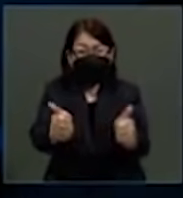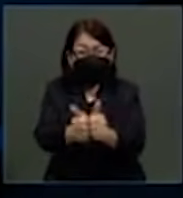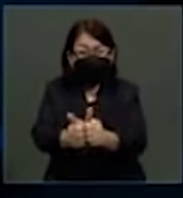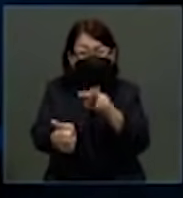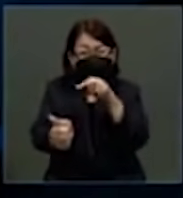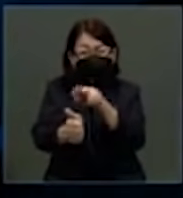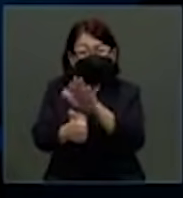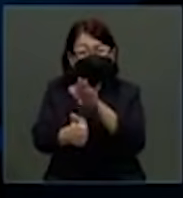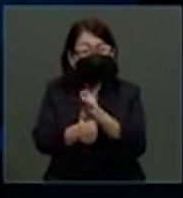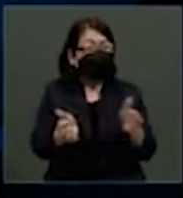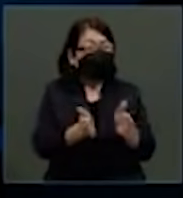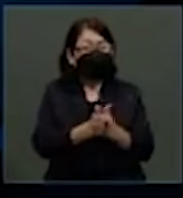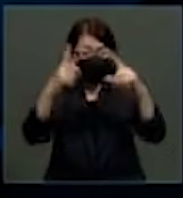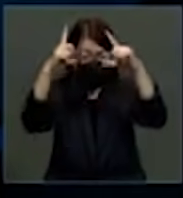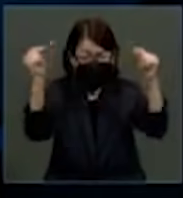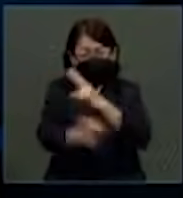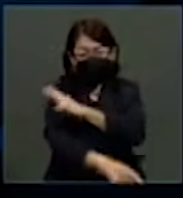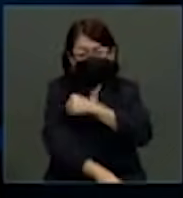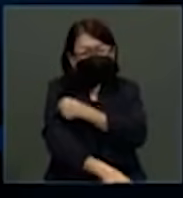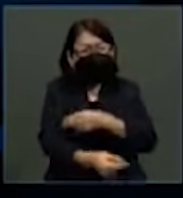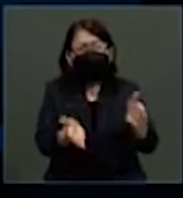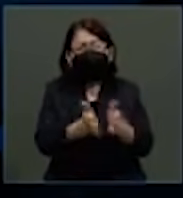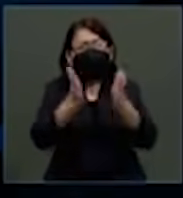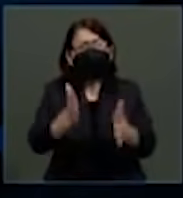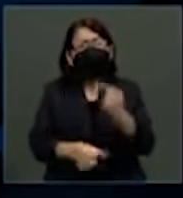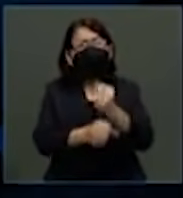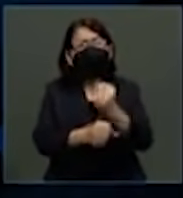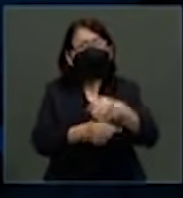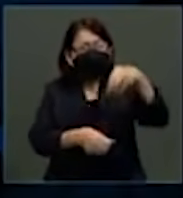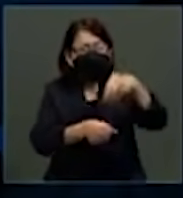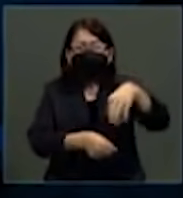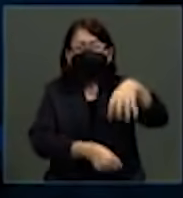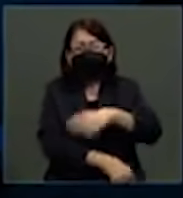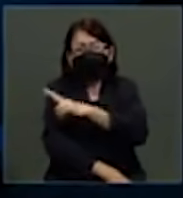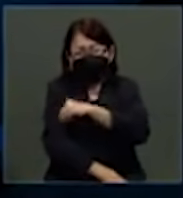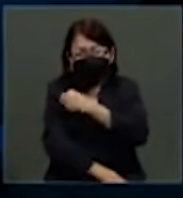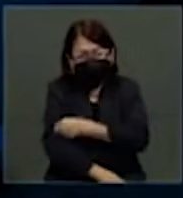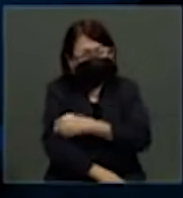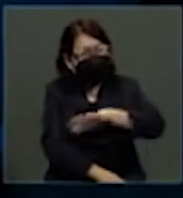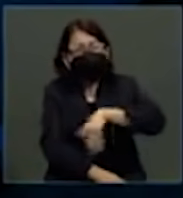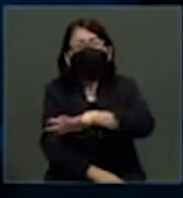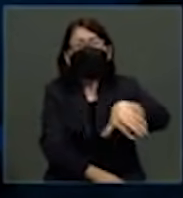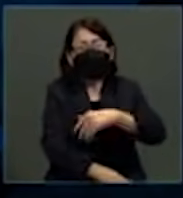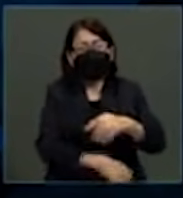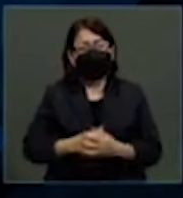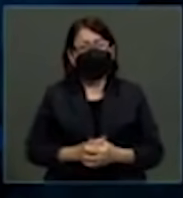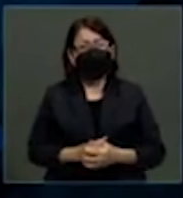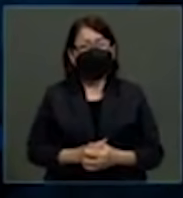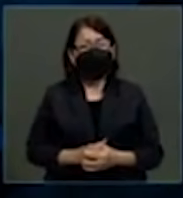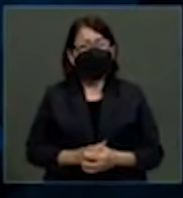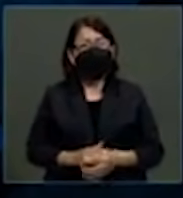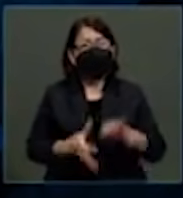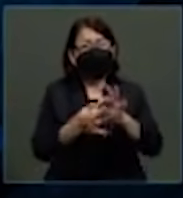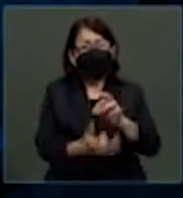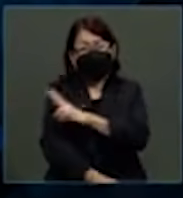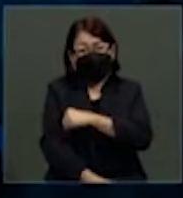รือเข้ารับการบริการทางการแพทย์และสาธารณสุขรวมทั้งผู้ดูแลบุคคลดังกล่าวแพทย์พยาบาล